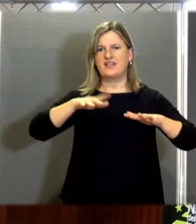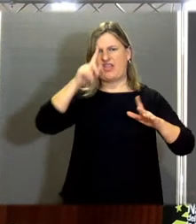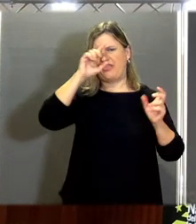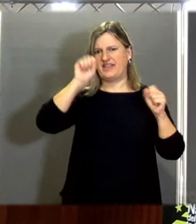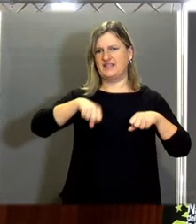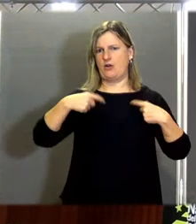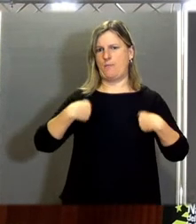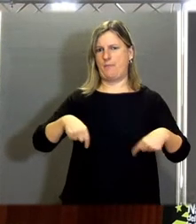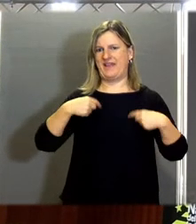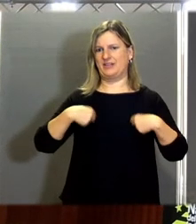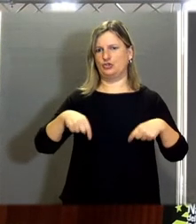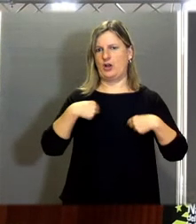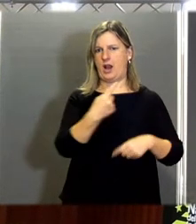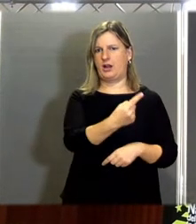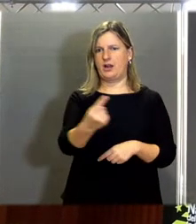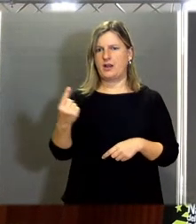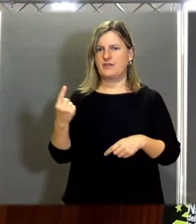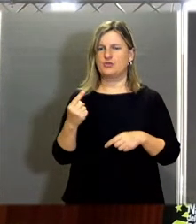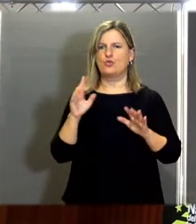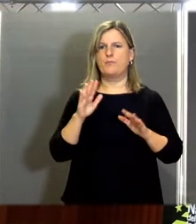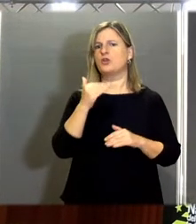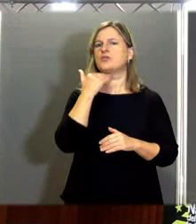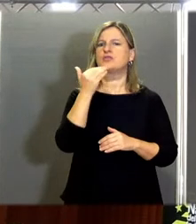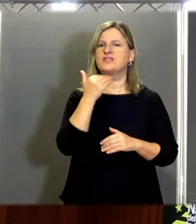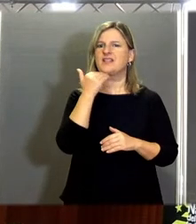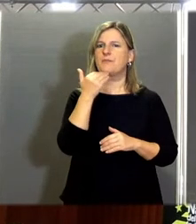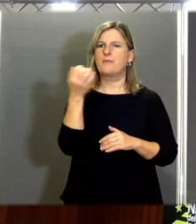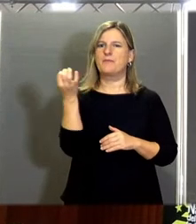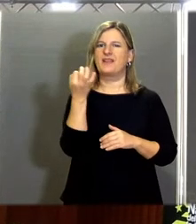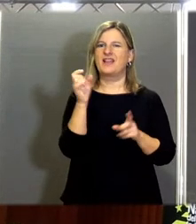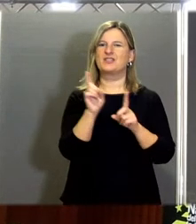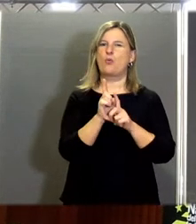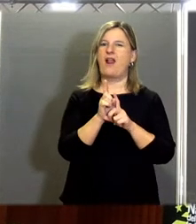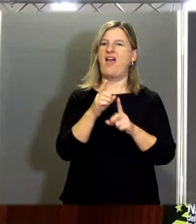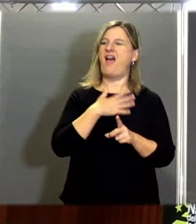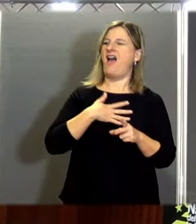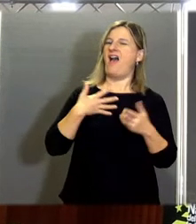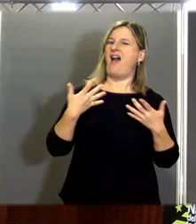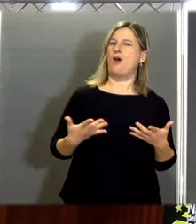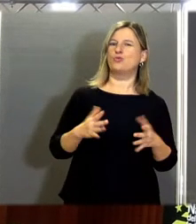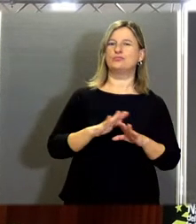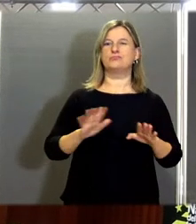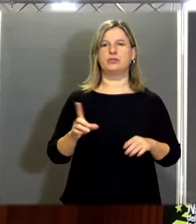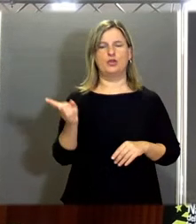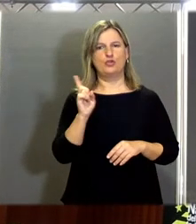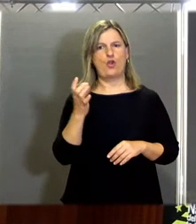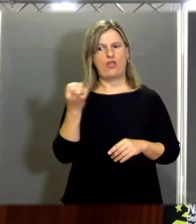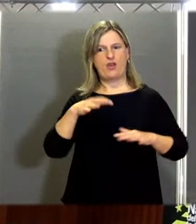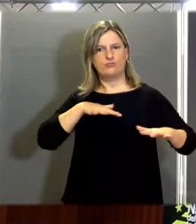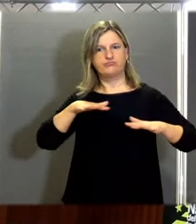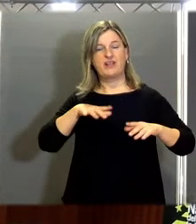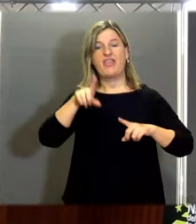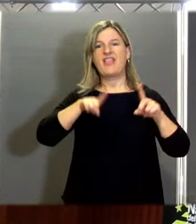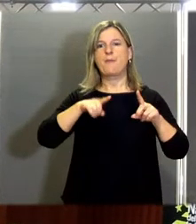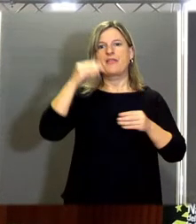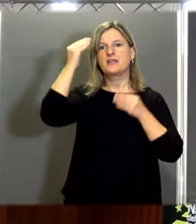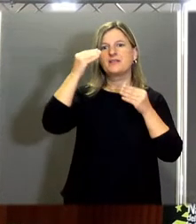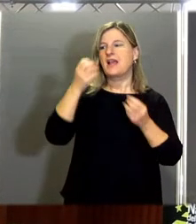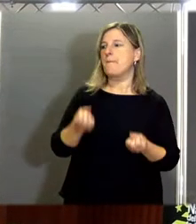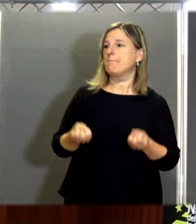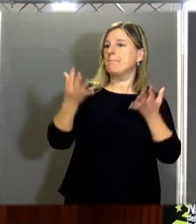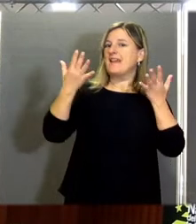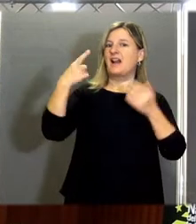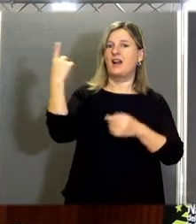personal. Així tot, constatem que hem d'abandonar la zona de confort. A vegades esperem miracles, que vinguin